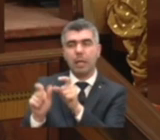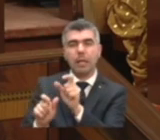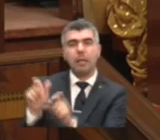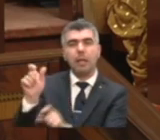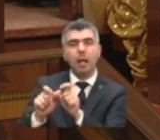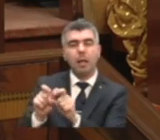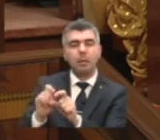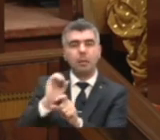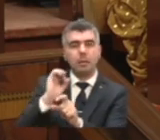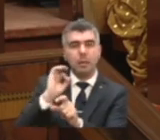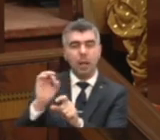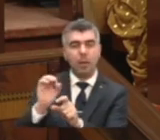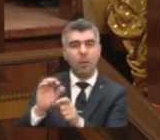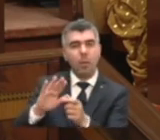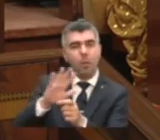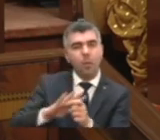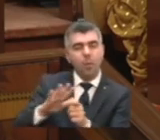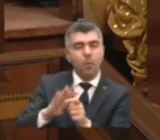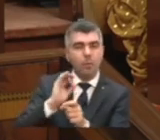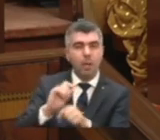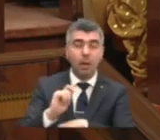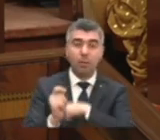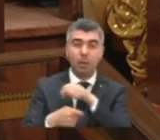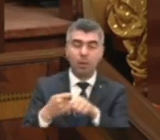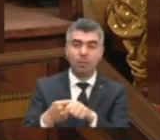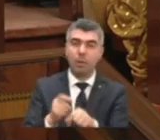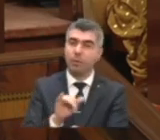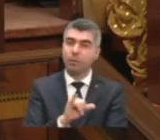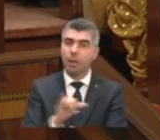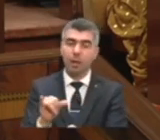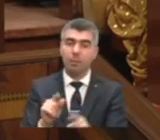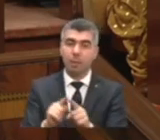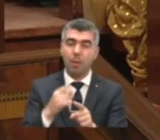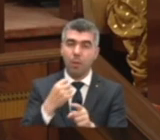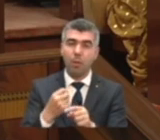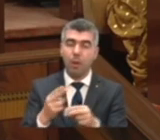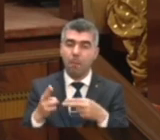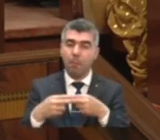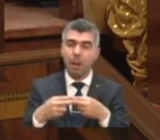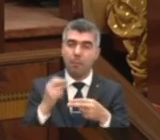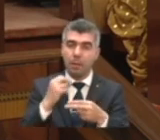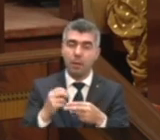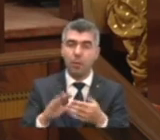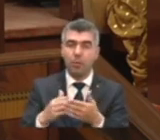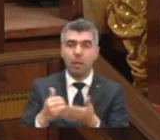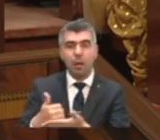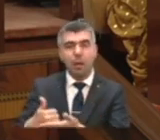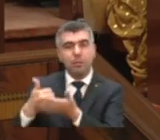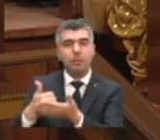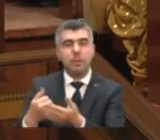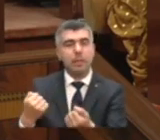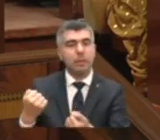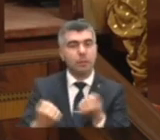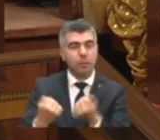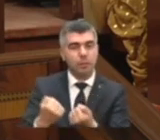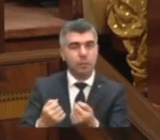يضمن كرامه المواطن والمواطن المغربي في العالم القروي. لا يعقل الخطاف او ما يسمى بالعتق هو اللي كيوفر خدمه النقل. حنا كنعرفوا